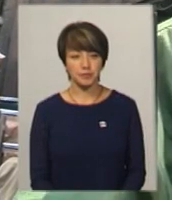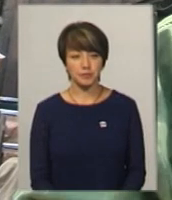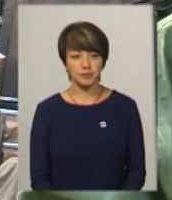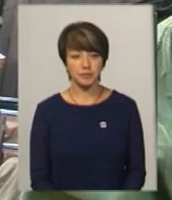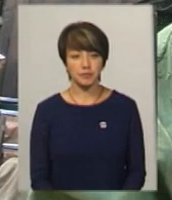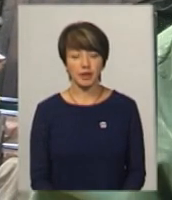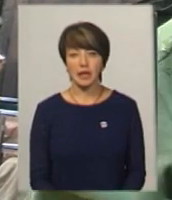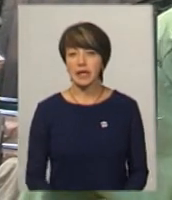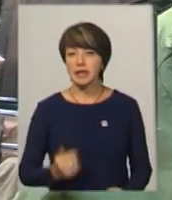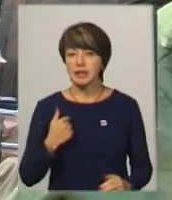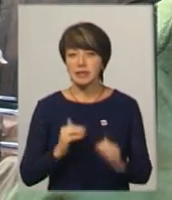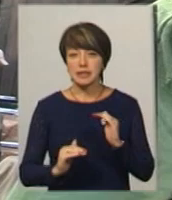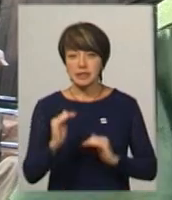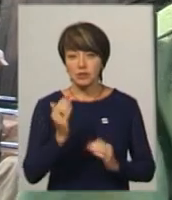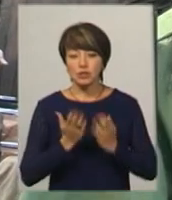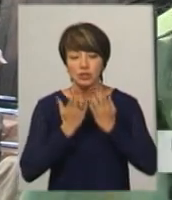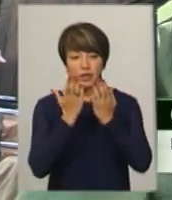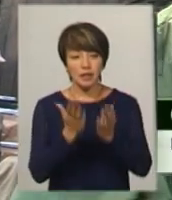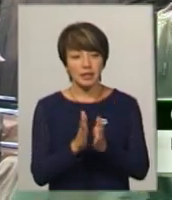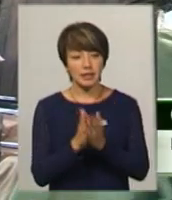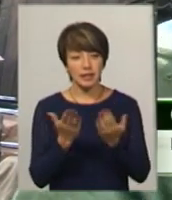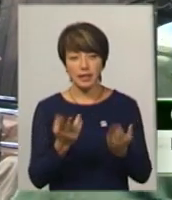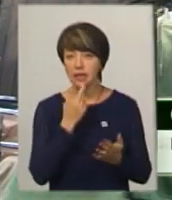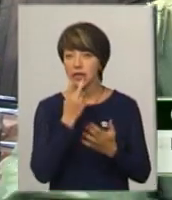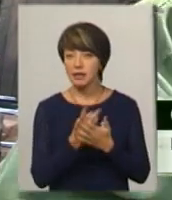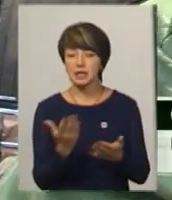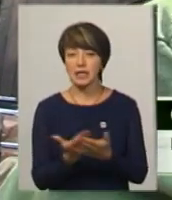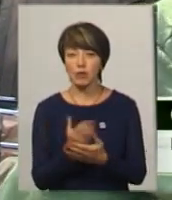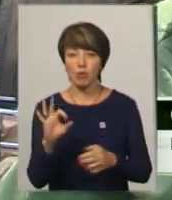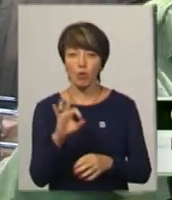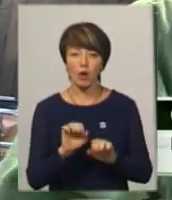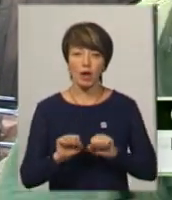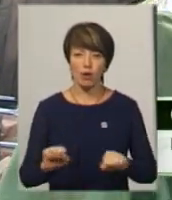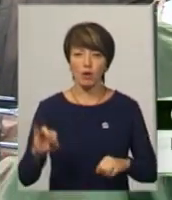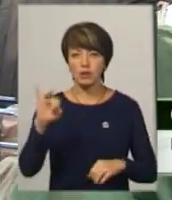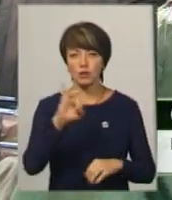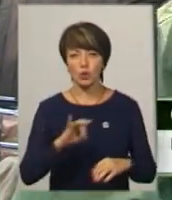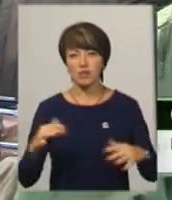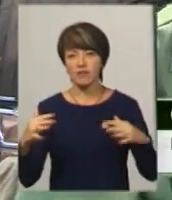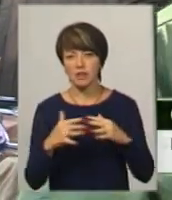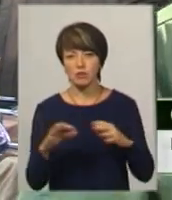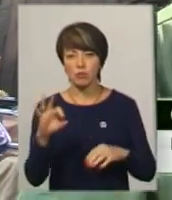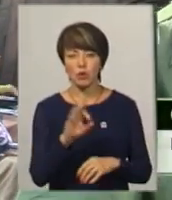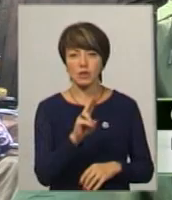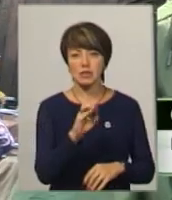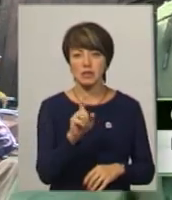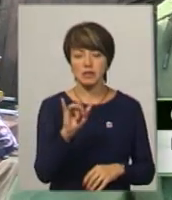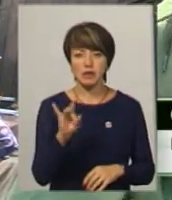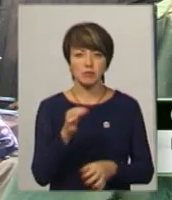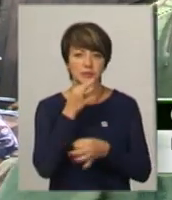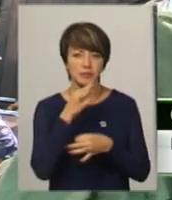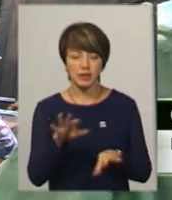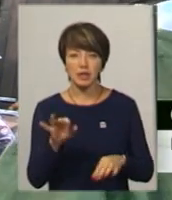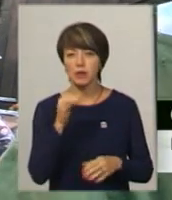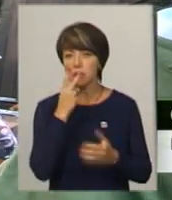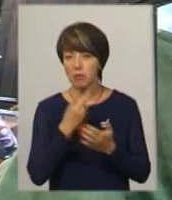З самого дитинства читаєш книжки, дивишся фільми про героїв, про історичні війни, про Цезарів, про всіх завгодно. І ти